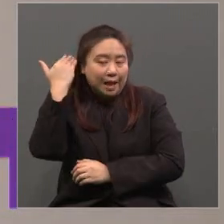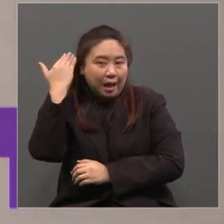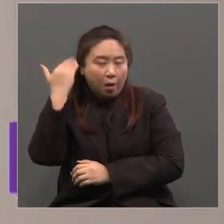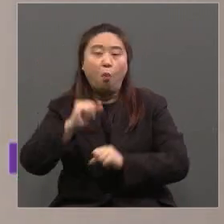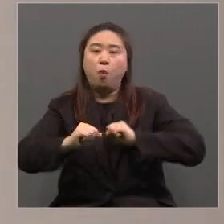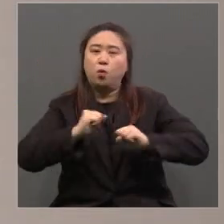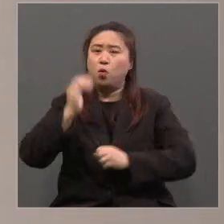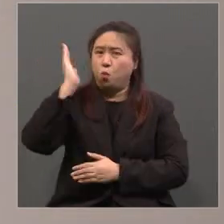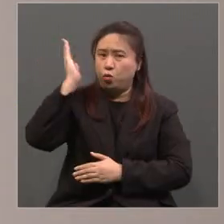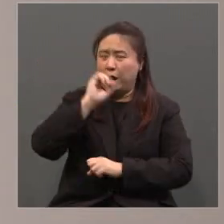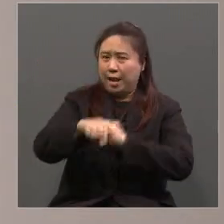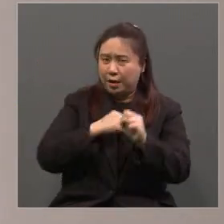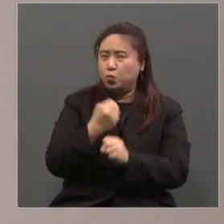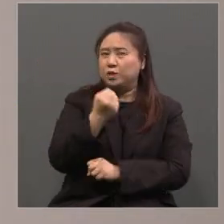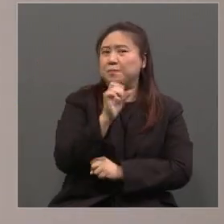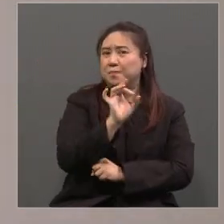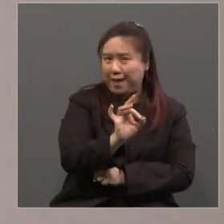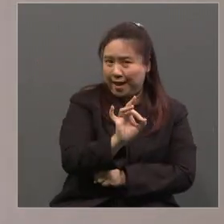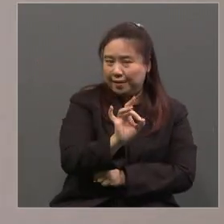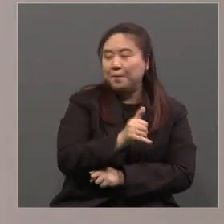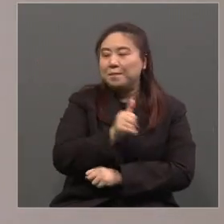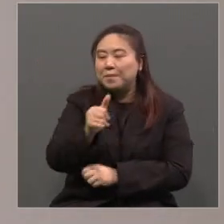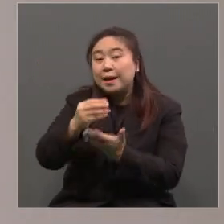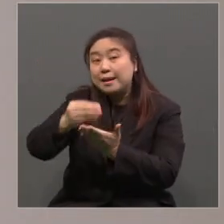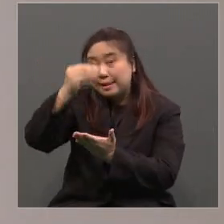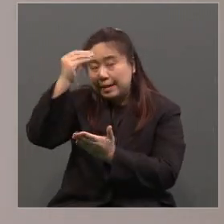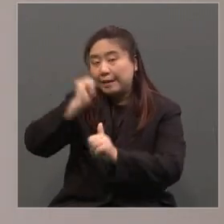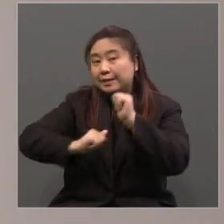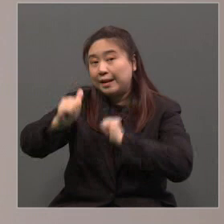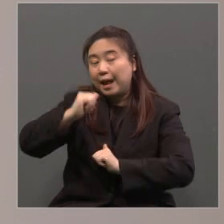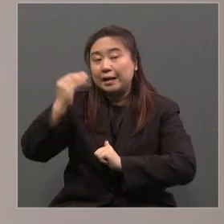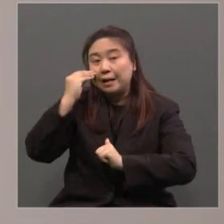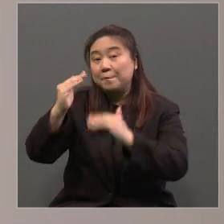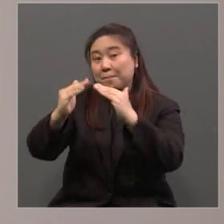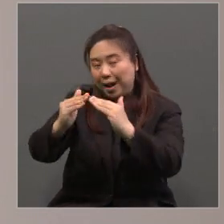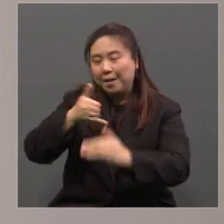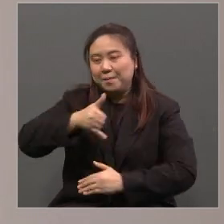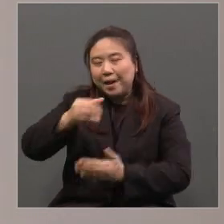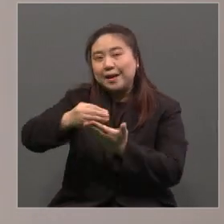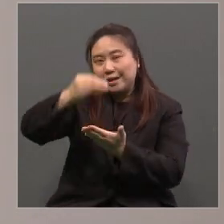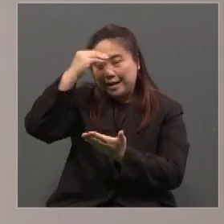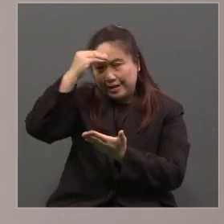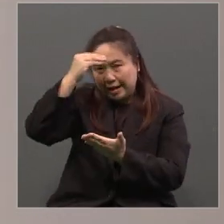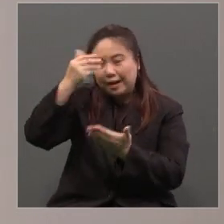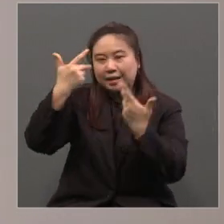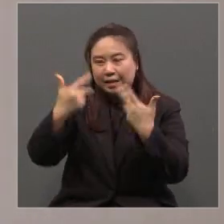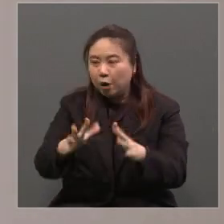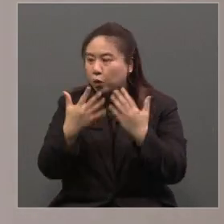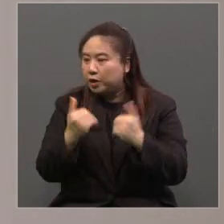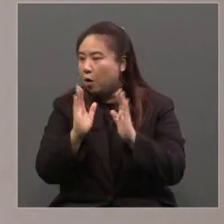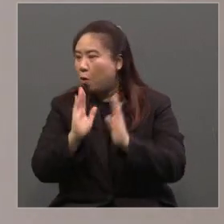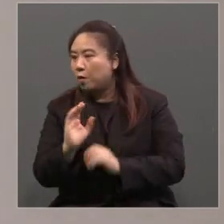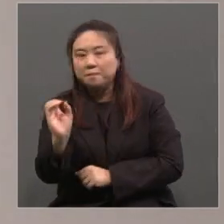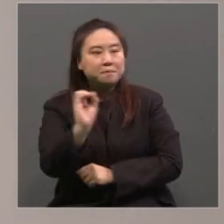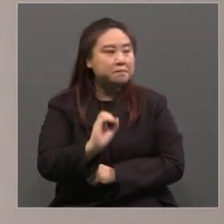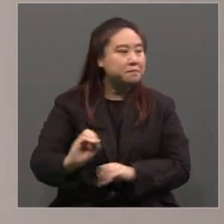วัยรุ่นชายอายุ18ปีเขาก็ไปเรียนการแสดงที่บ้านหลังดังกล่าวนี่แหละค่ะแต่ผู้ต้องหาอาศัยช่วงที่ไม่ค่อยมีคนอยู่